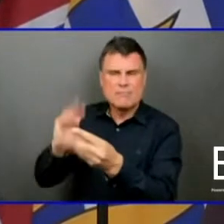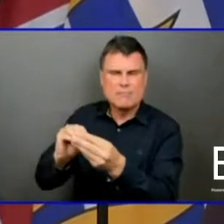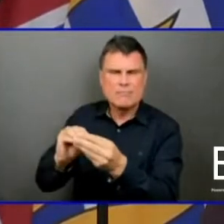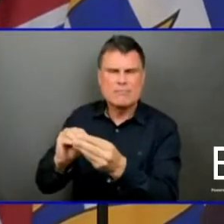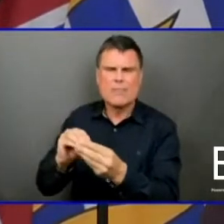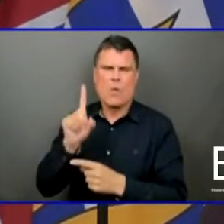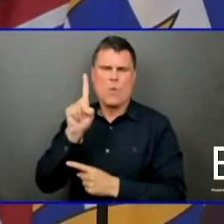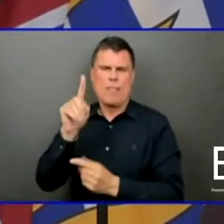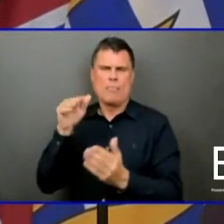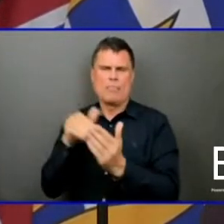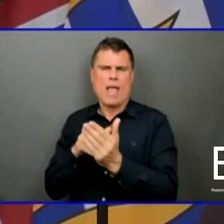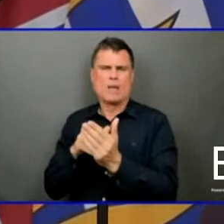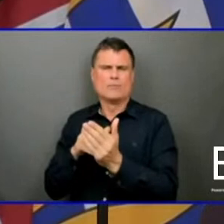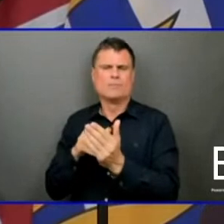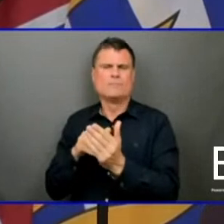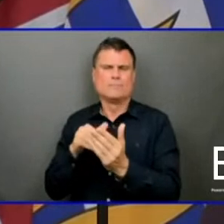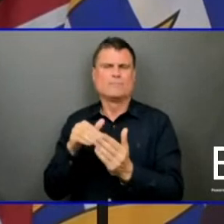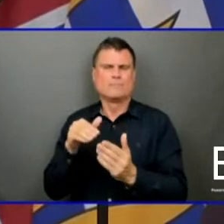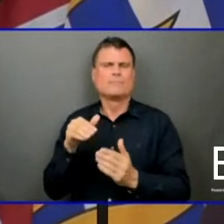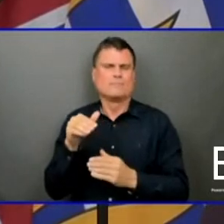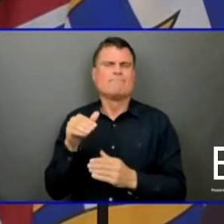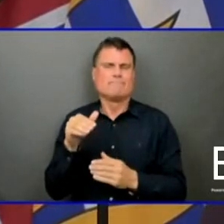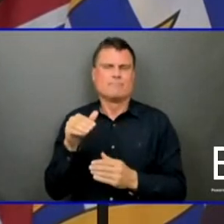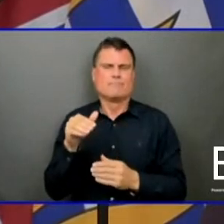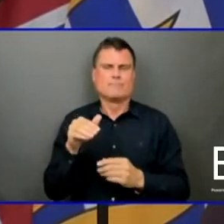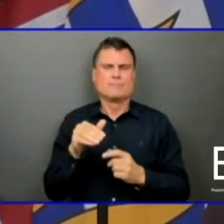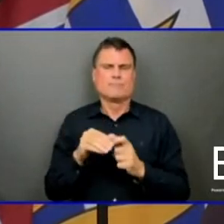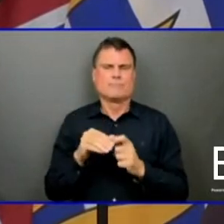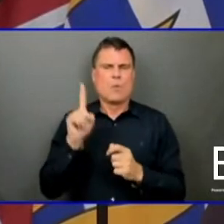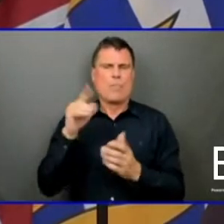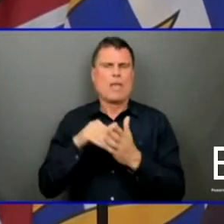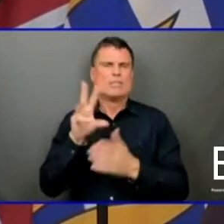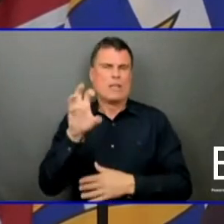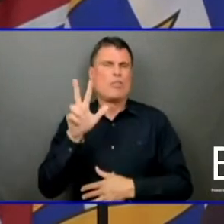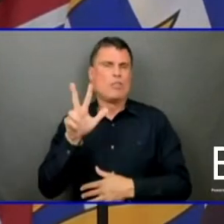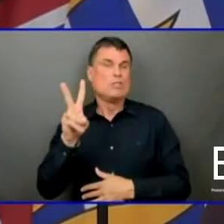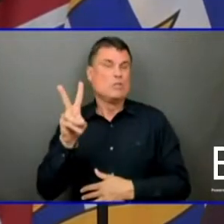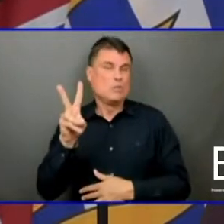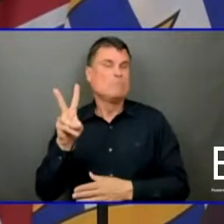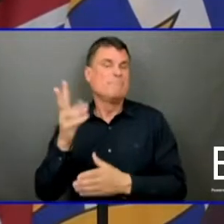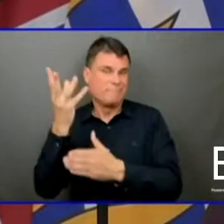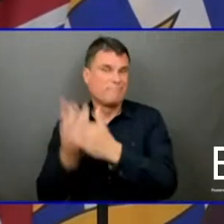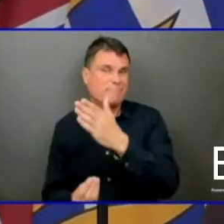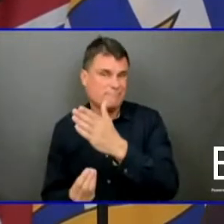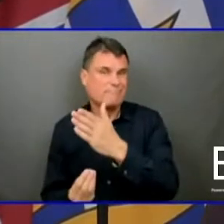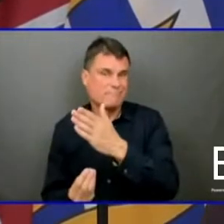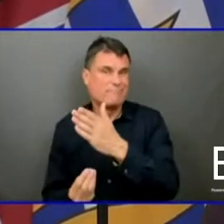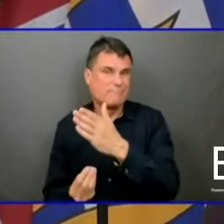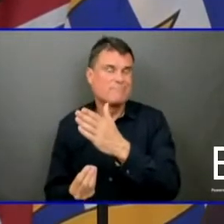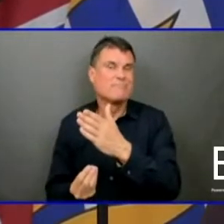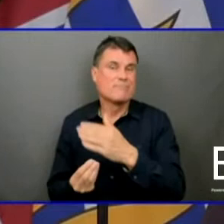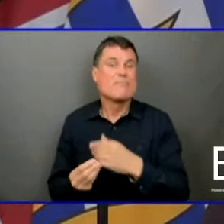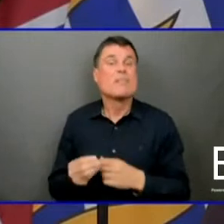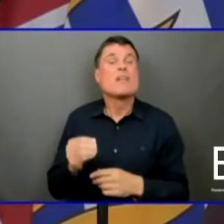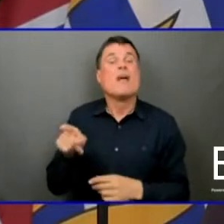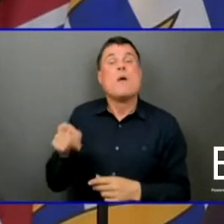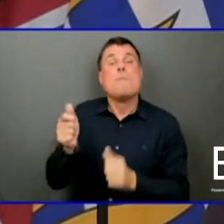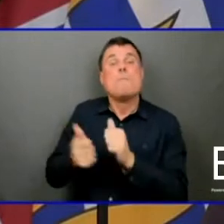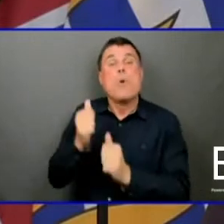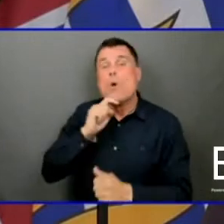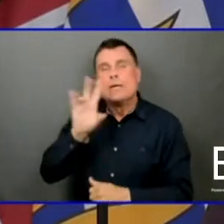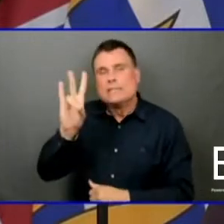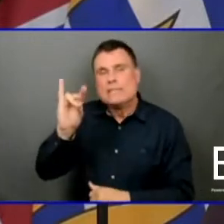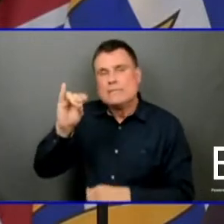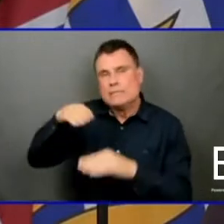1,632. 1632个了。 Most of the people affected again were over the age of 70, several in their 70岁以上70